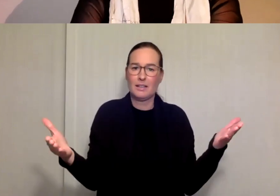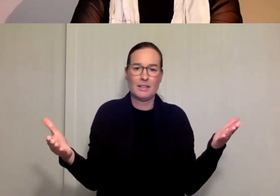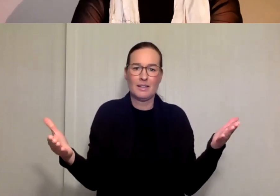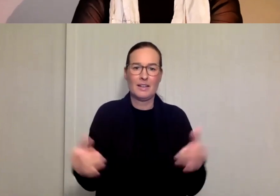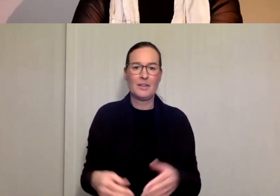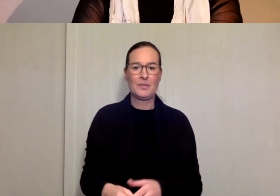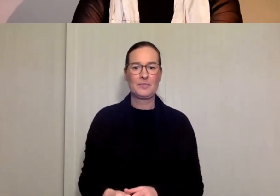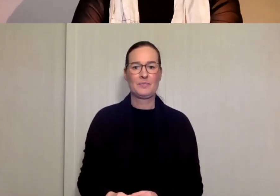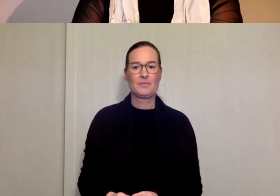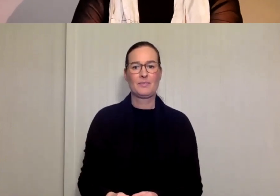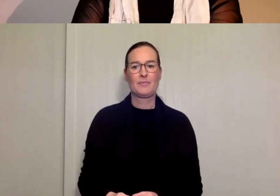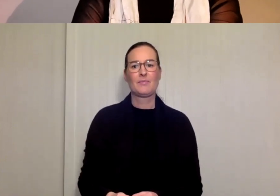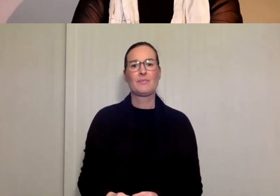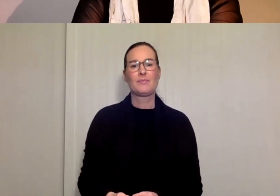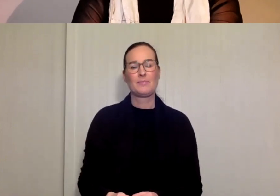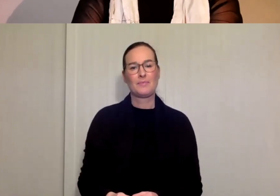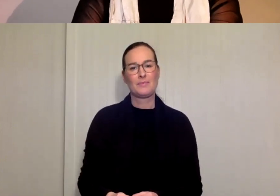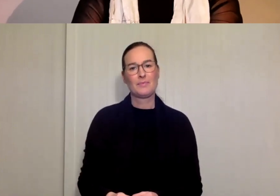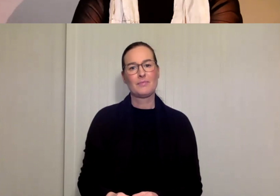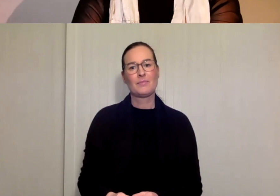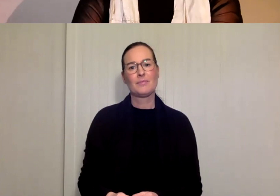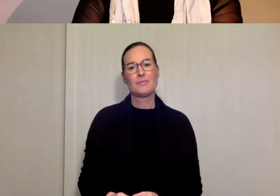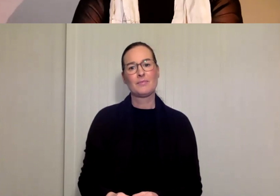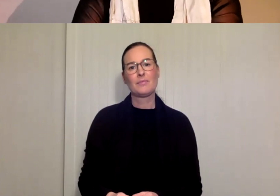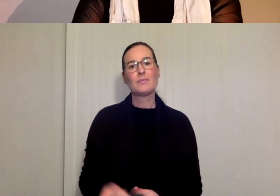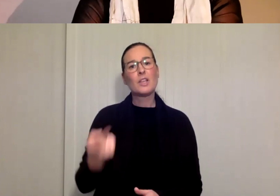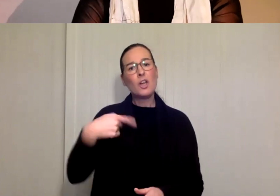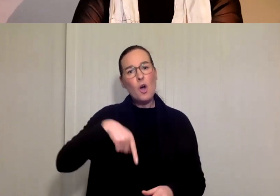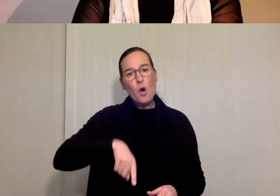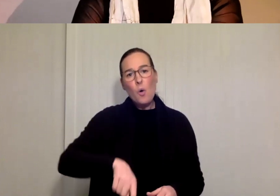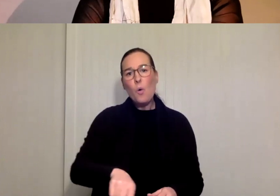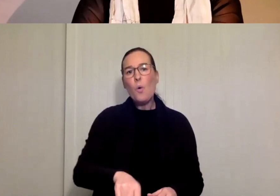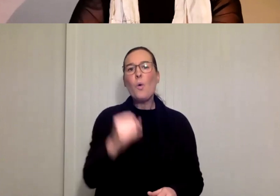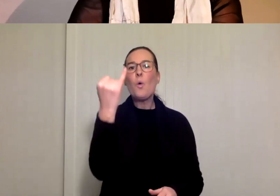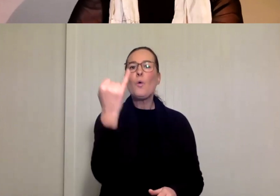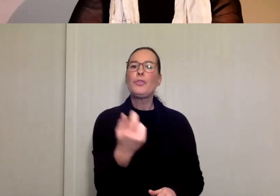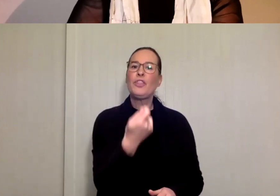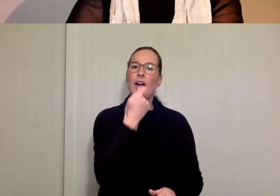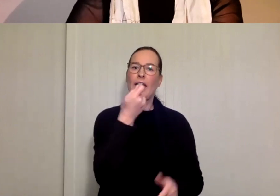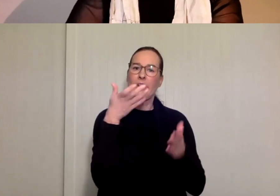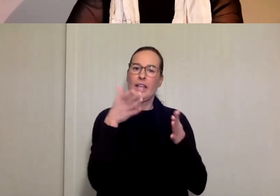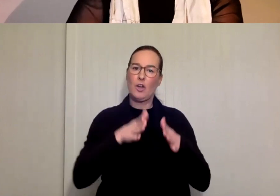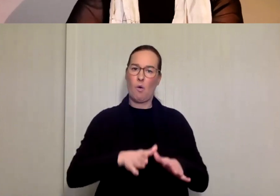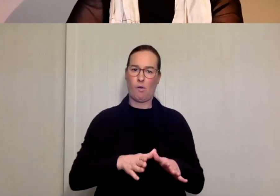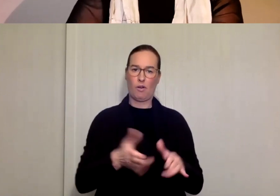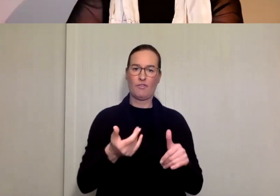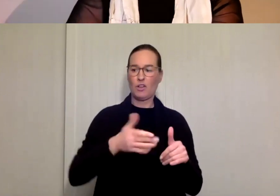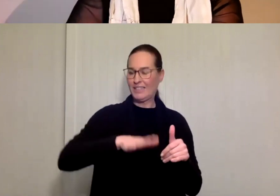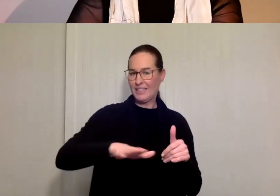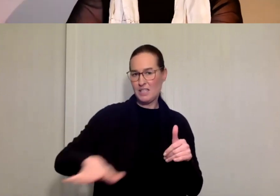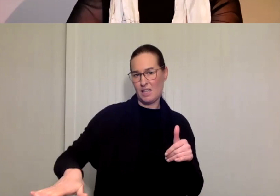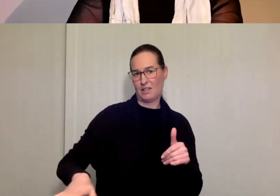gibt es ja Studien dazu auch, wie die Unterernährung und die Mangelernährung von Kindern in einer